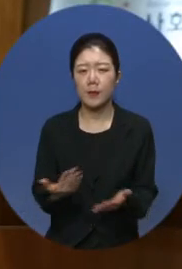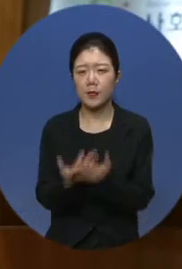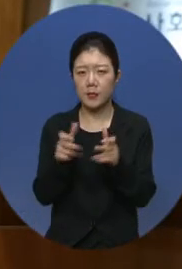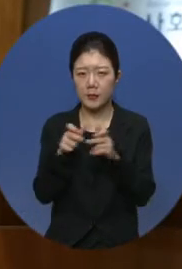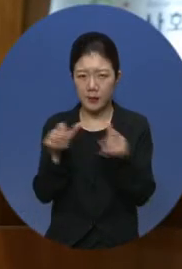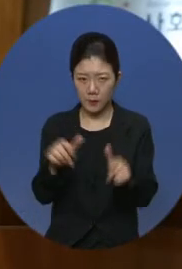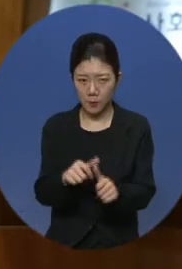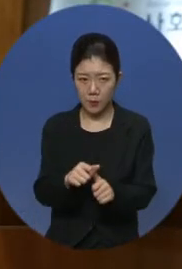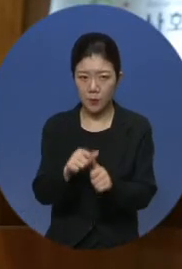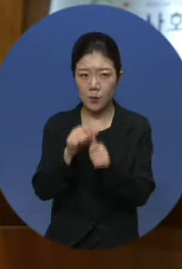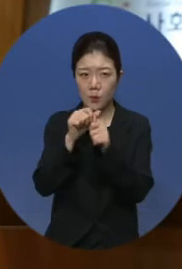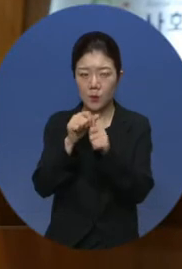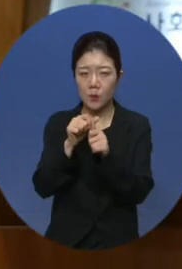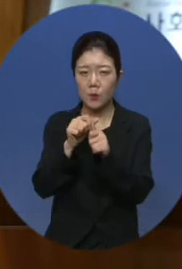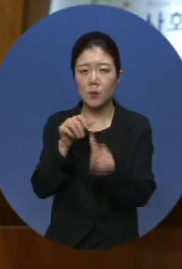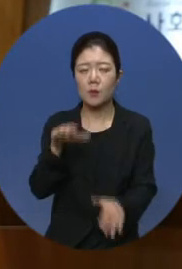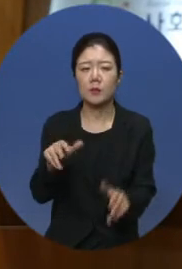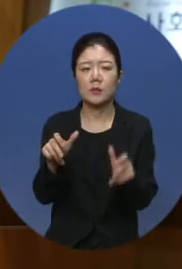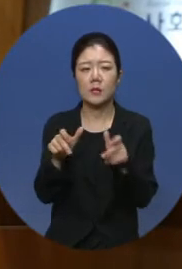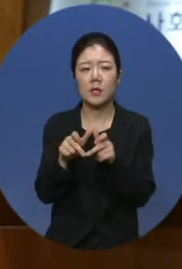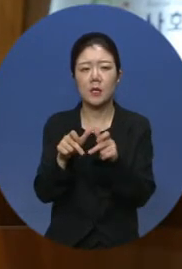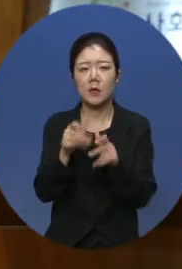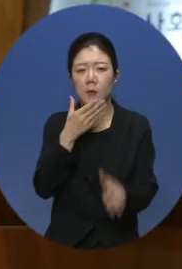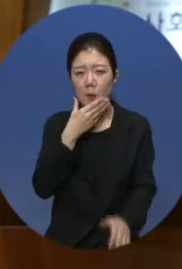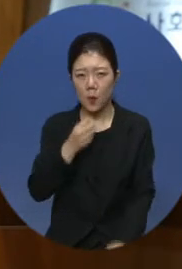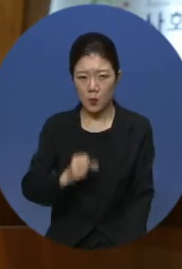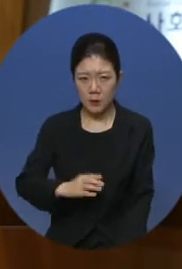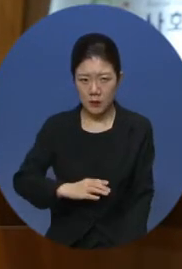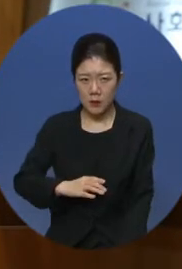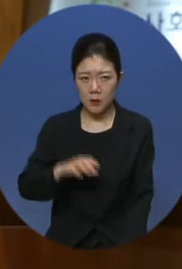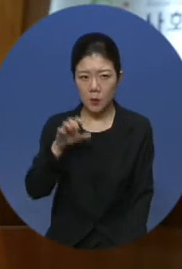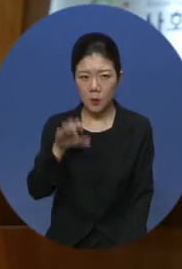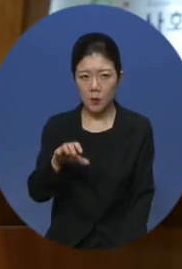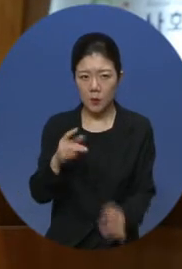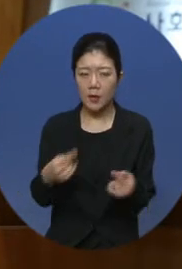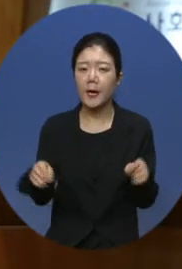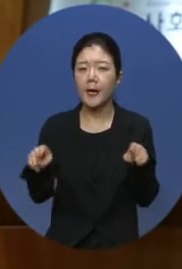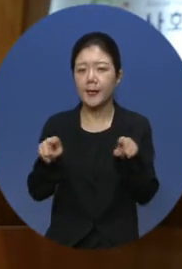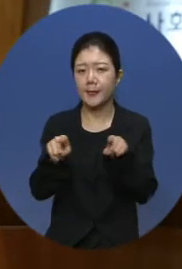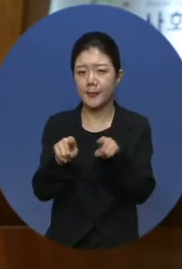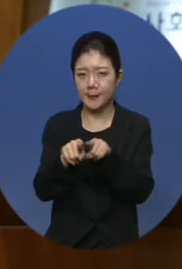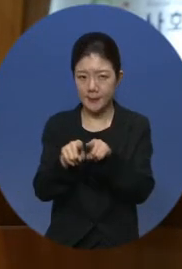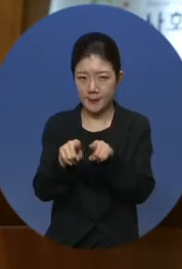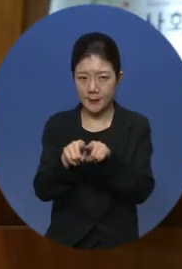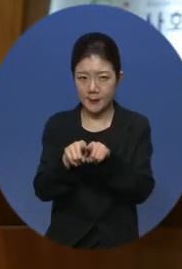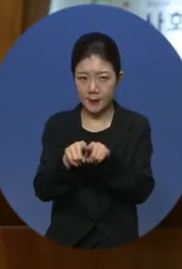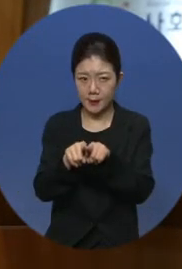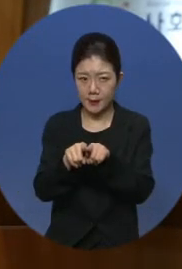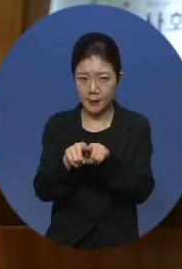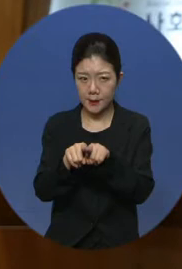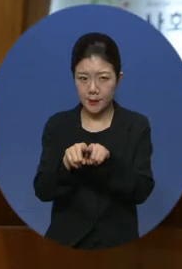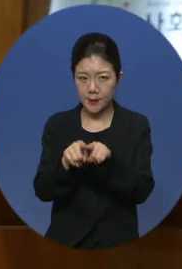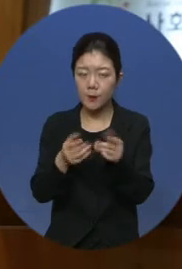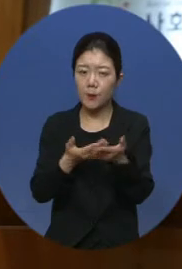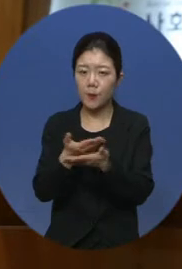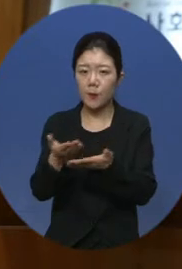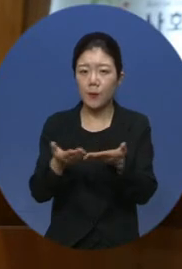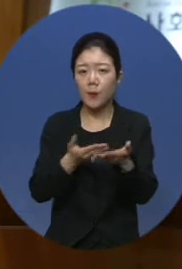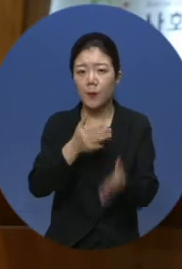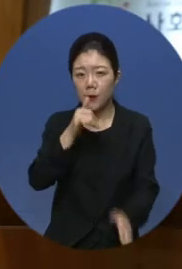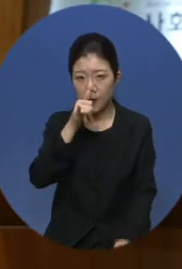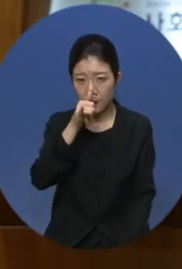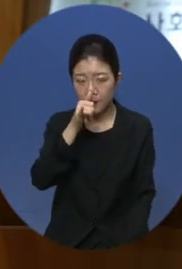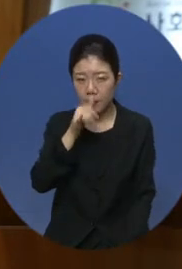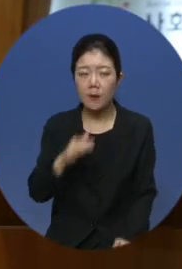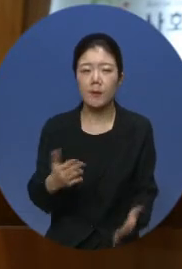발달장애인들의 고용 현장은 장애인 복지 현장과 함께 이렇게 공존해 있습니다.